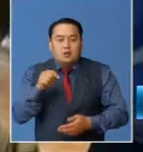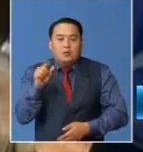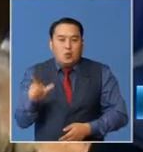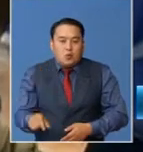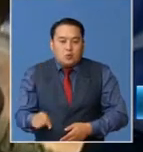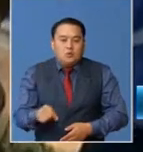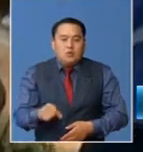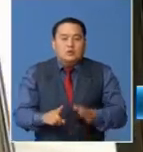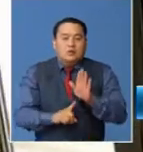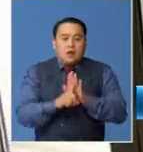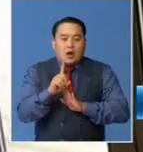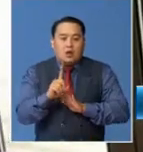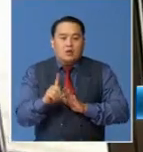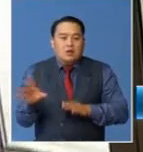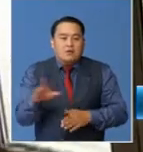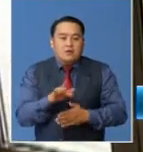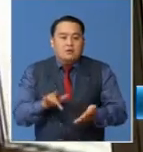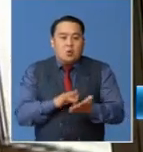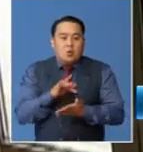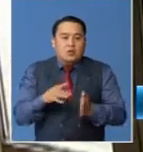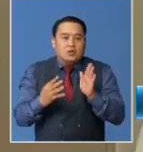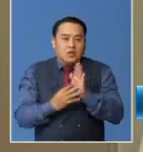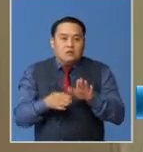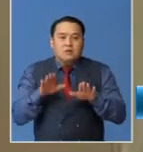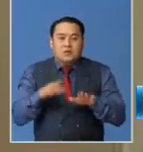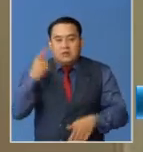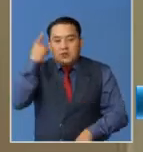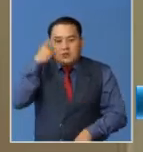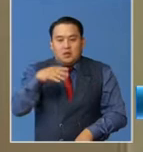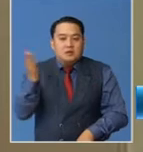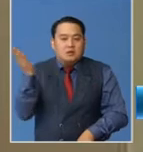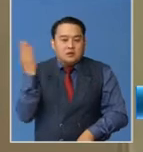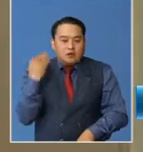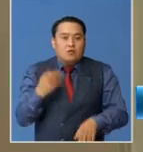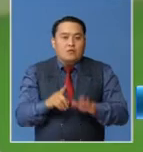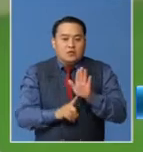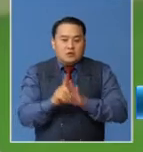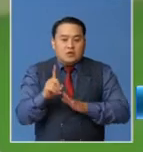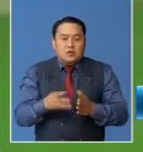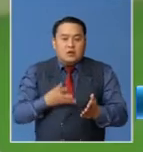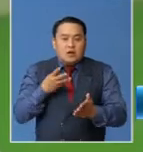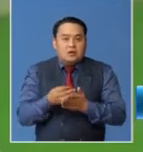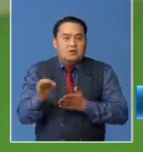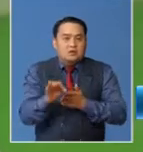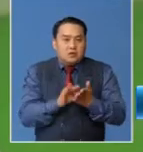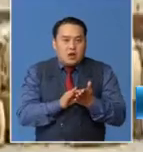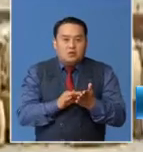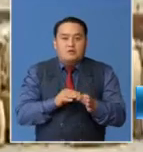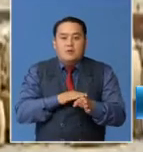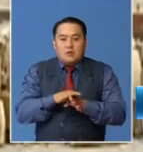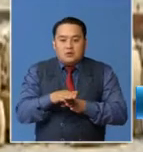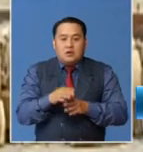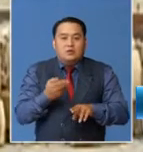заработали пару дней назад. Правда, на весь город всего 9 точек. Идея возникла давно, и как только появились инвесторы, сразу же стали воплощать